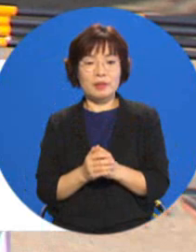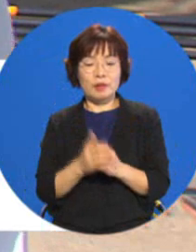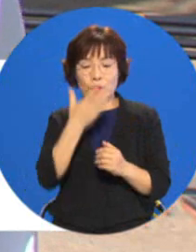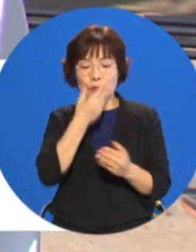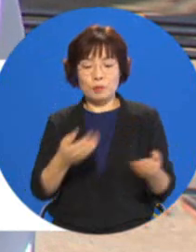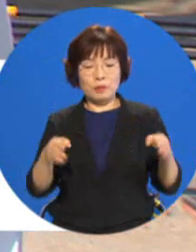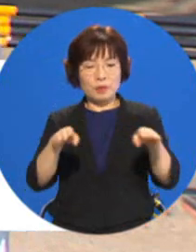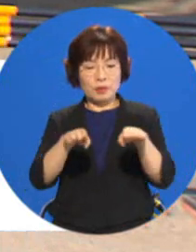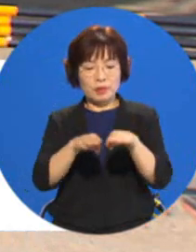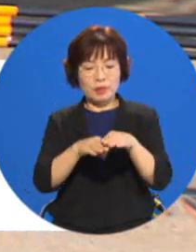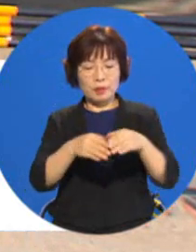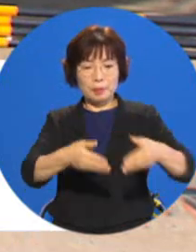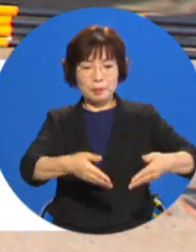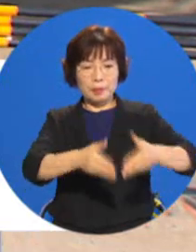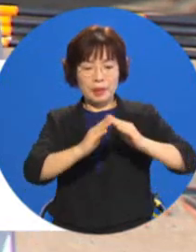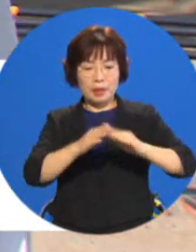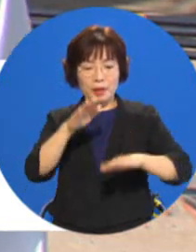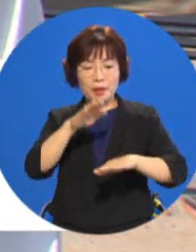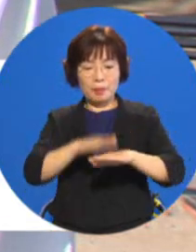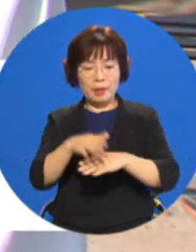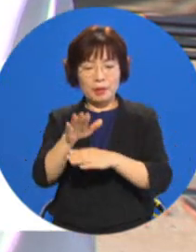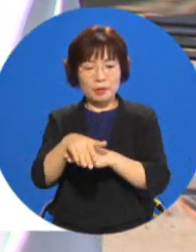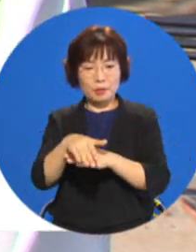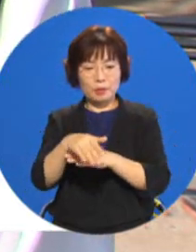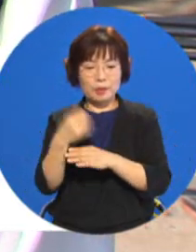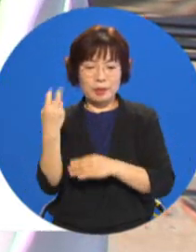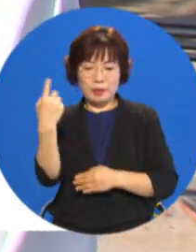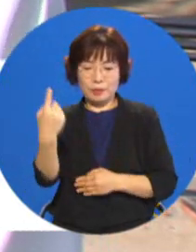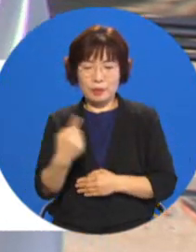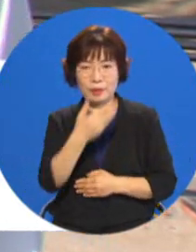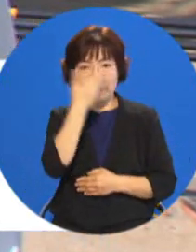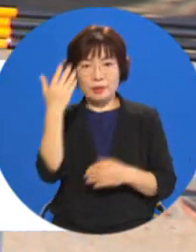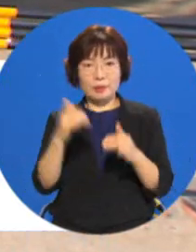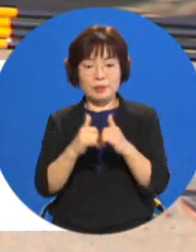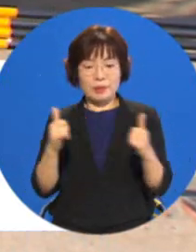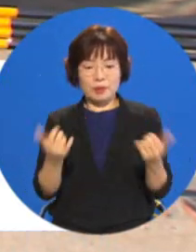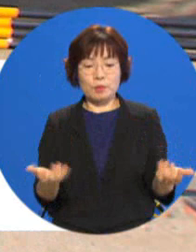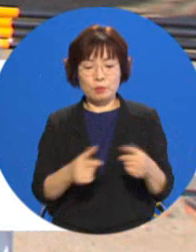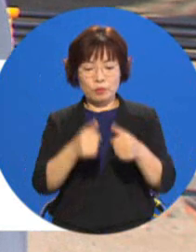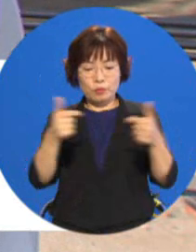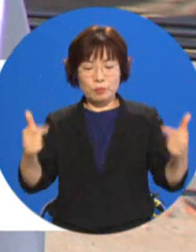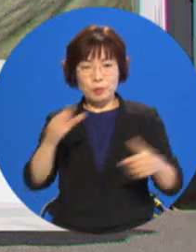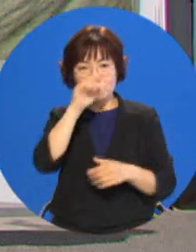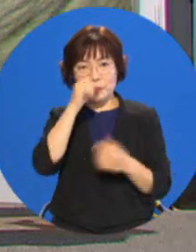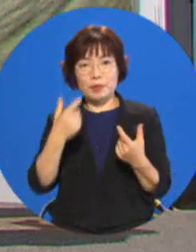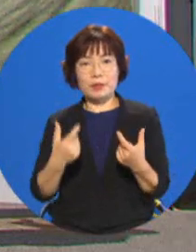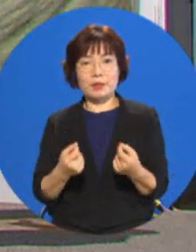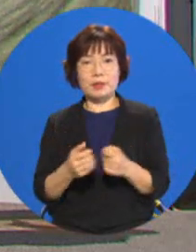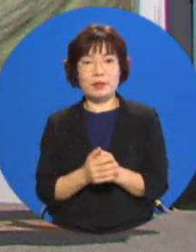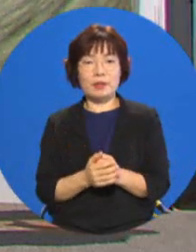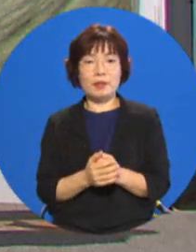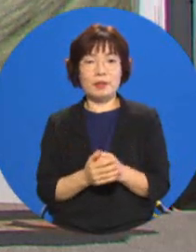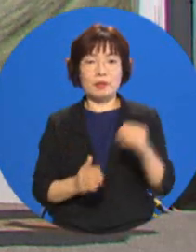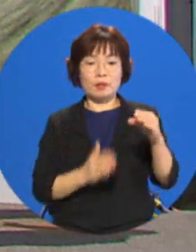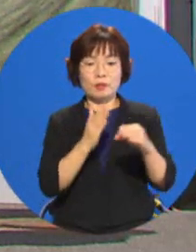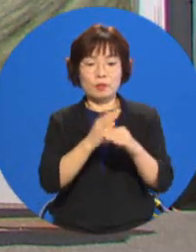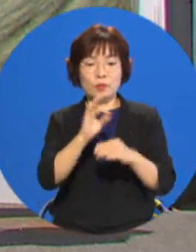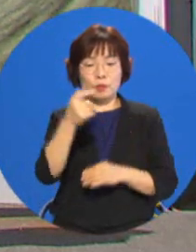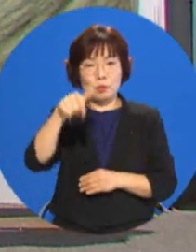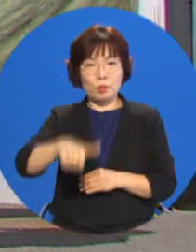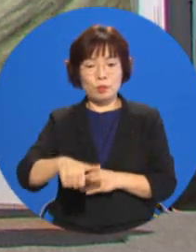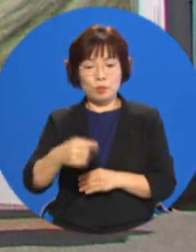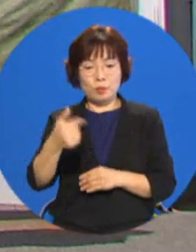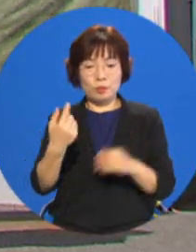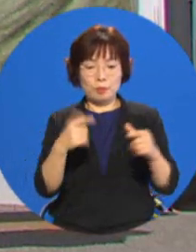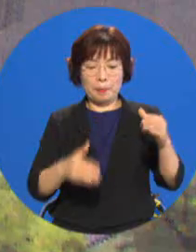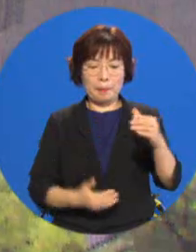복지 시설들이 들어와서 농촌을 다시 찾아오는 젊은이들이 있었으면 좋겠습니다. 이런 가운데 옥곡면의 특색을